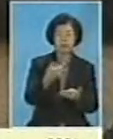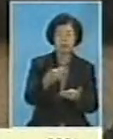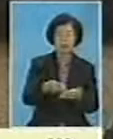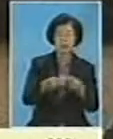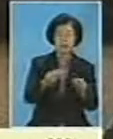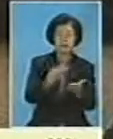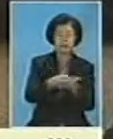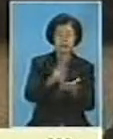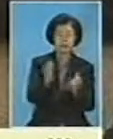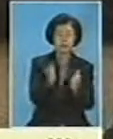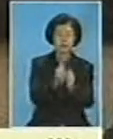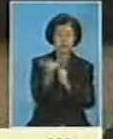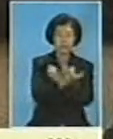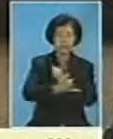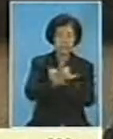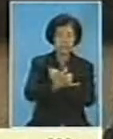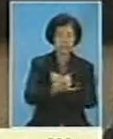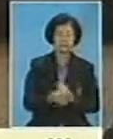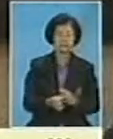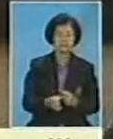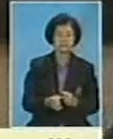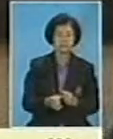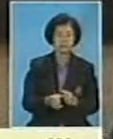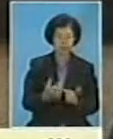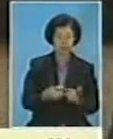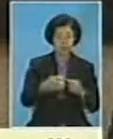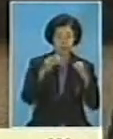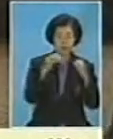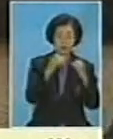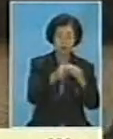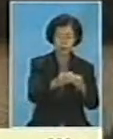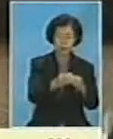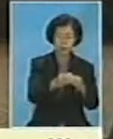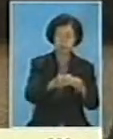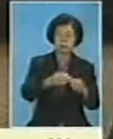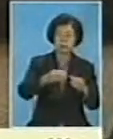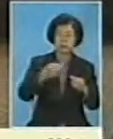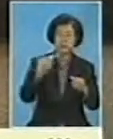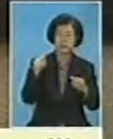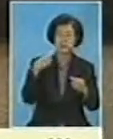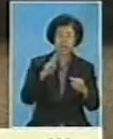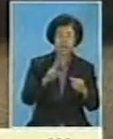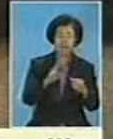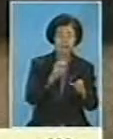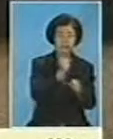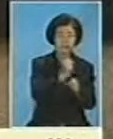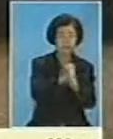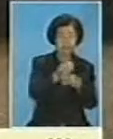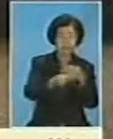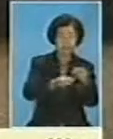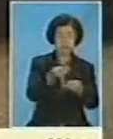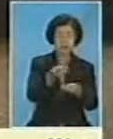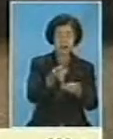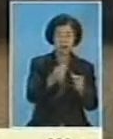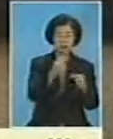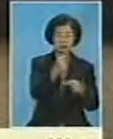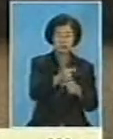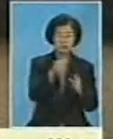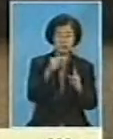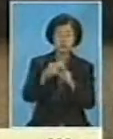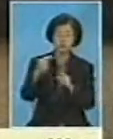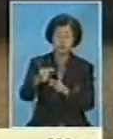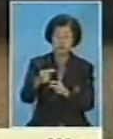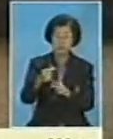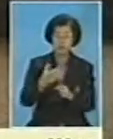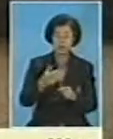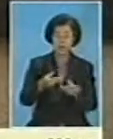และต่อมาเมื่อหน่วยงานราชการที่เกี่ยวข้องกับการระบายข้าวแบบ G2Gได้เสนอเรื่องเพื่อให้ผมพิจาร